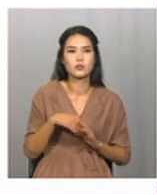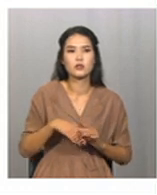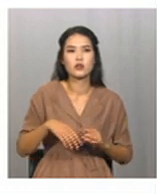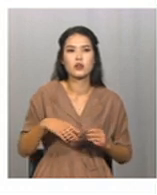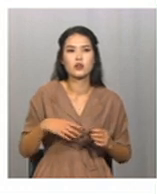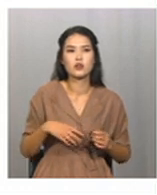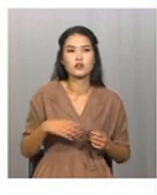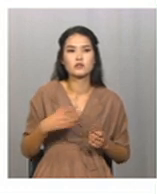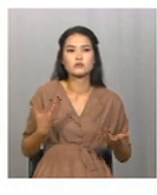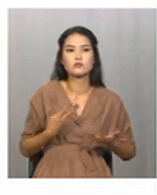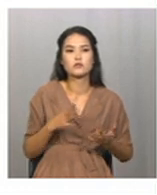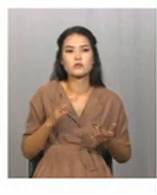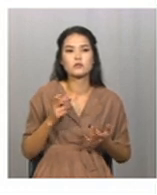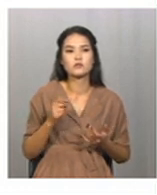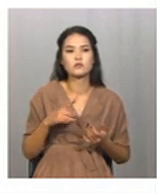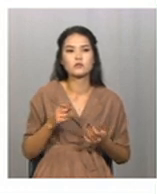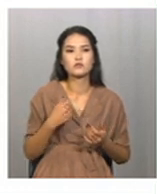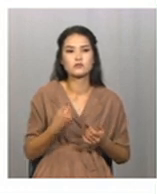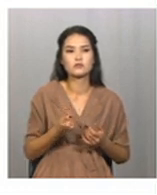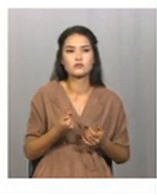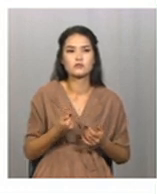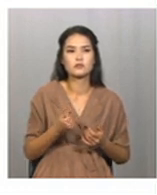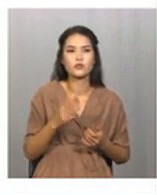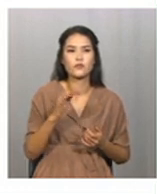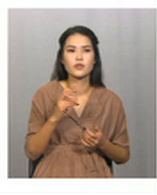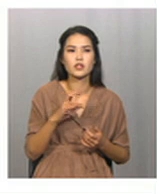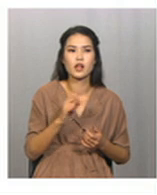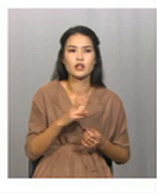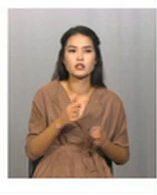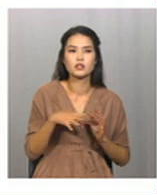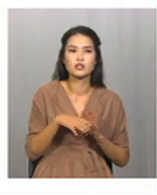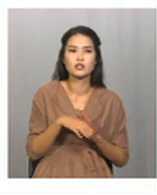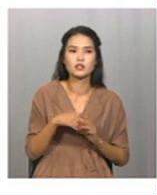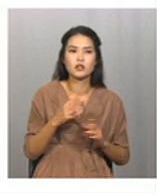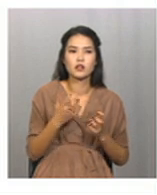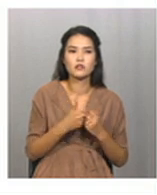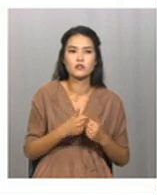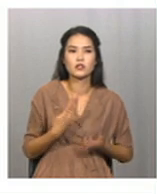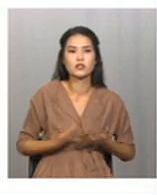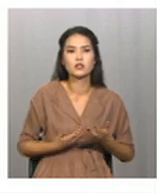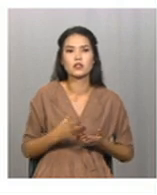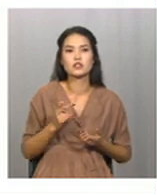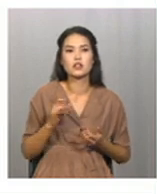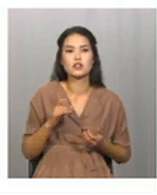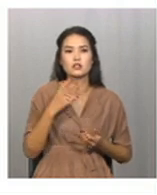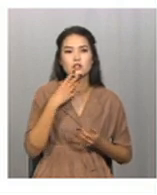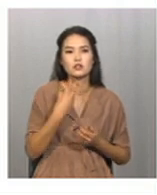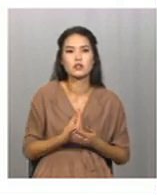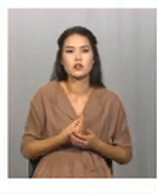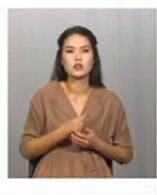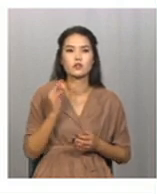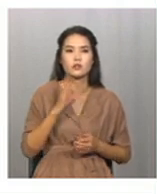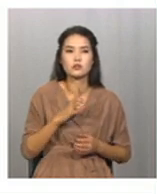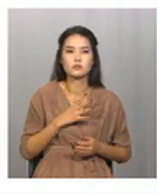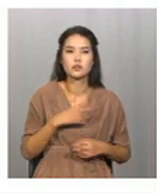таңдаймын. Біз алдында Wix ADI арқылы сайт құрастырған болатынбыз. Енді біз сайтты шаблон